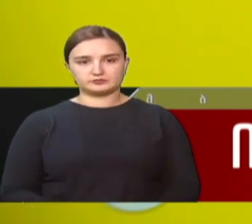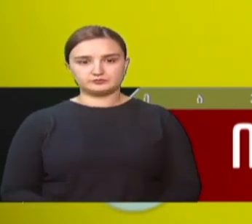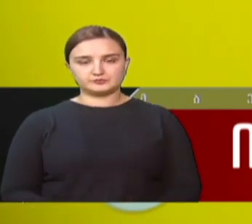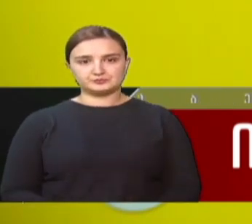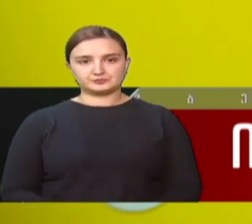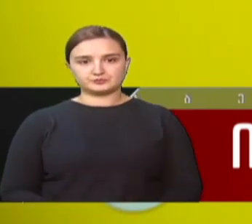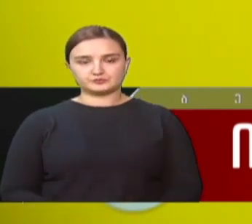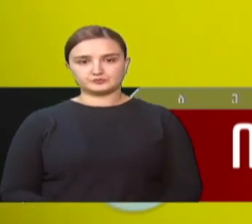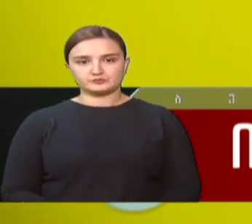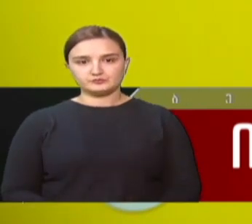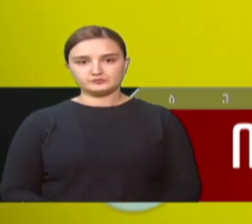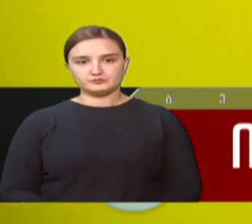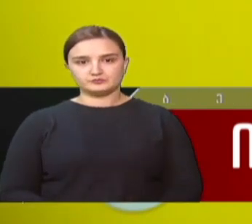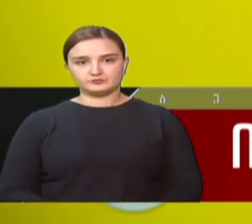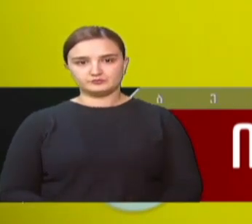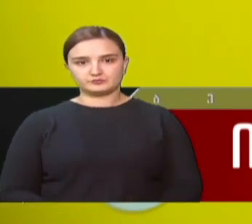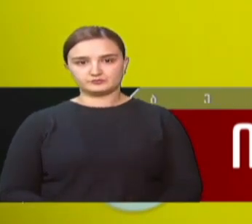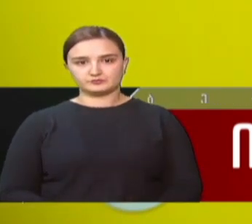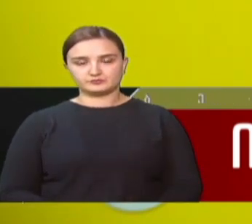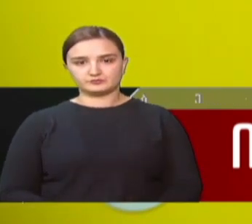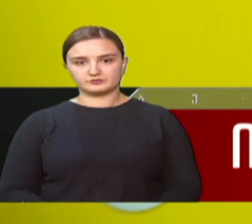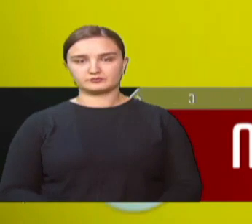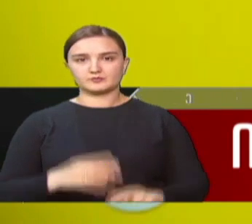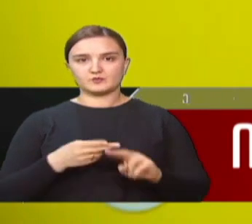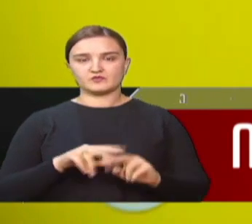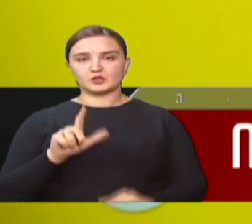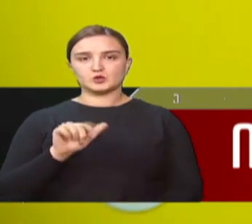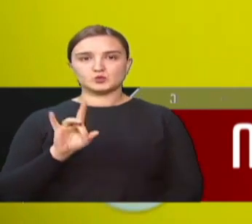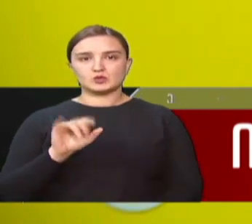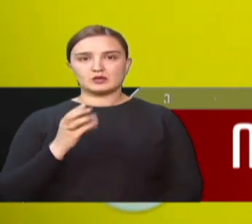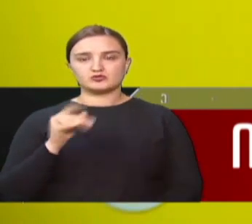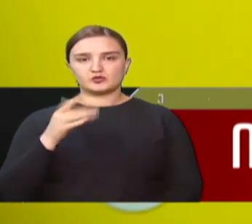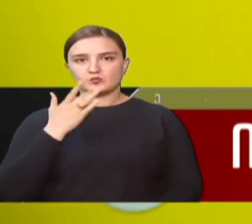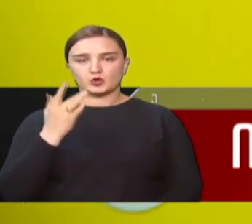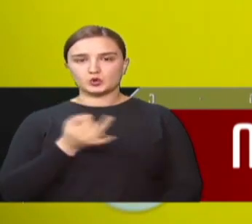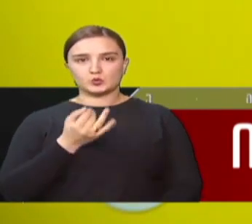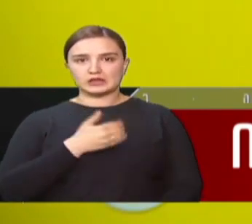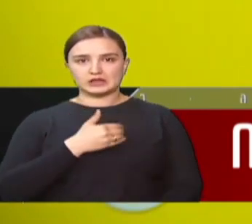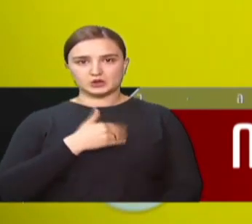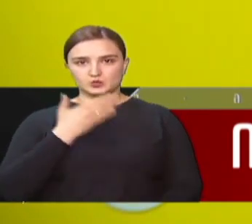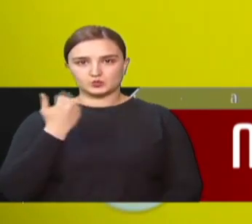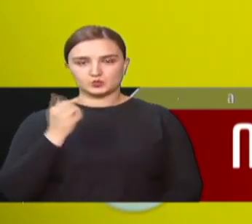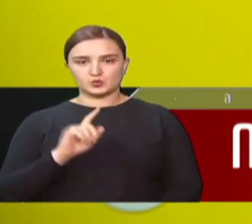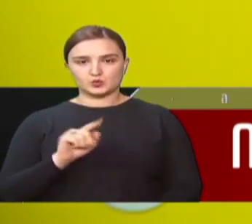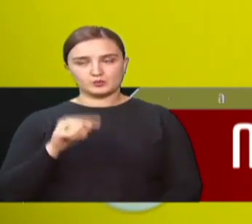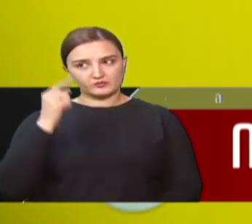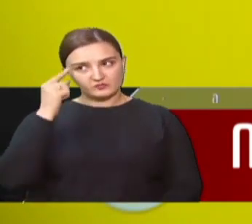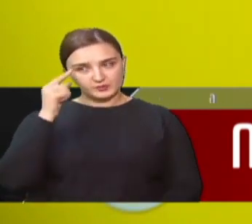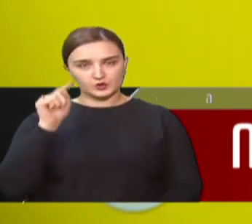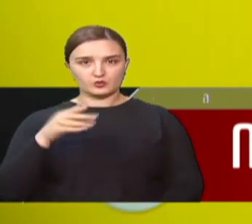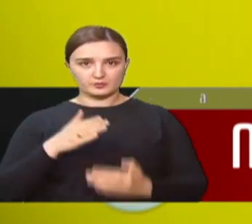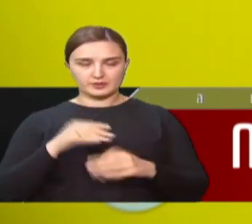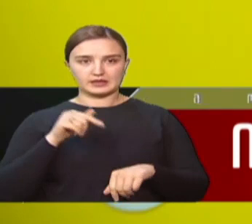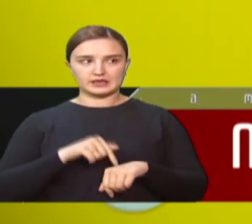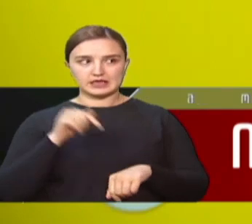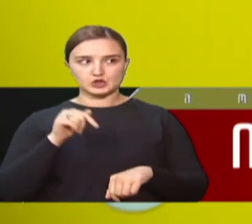ამიტომ სალომე ზურაბიშვილს არანაირი პოლიტიკური ინტერესი არ შეიძლება რომ ჰქონდეს, გარდა იმისა, რომ ფიქრობ, ის არის